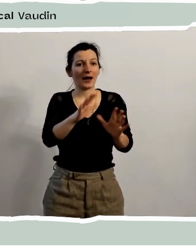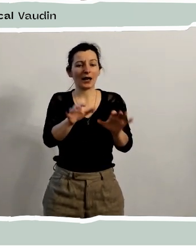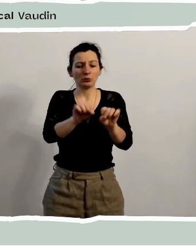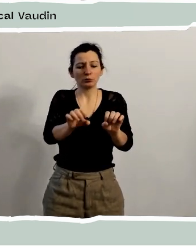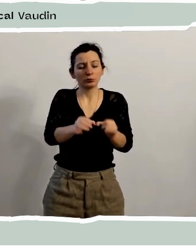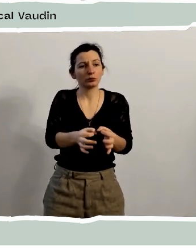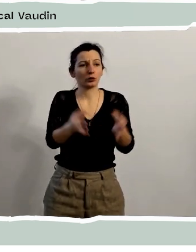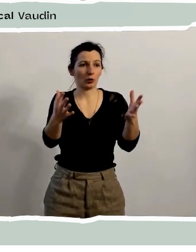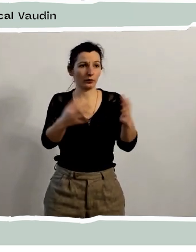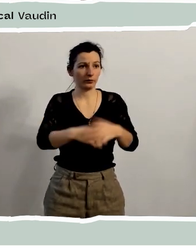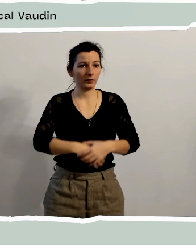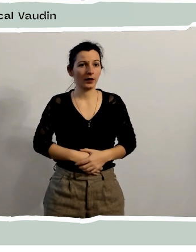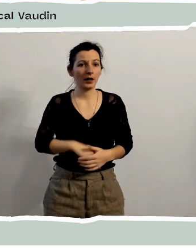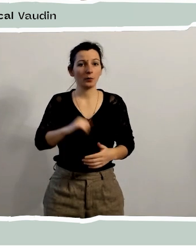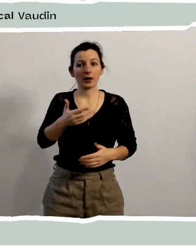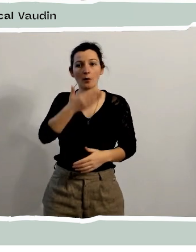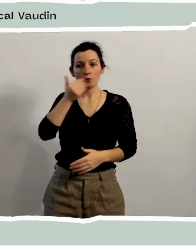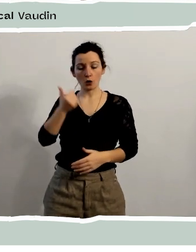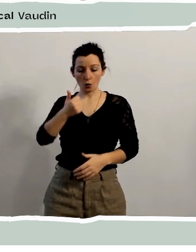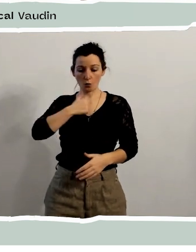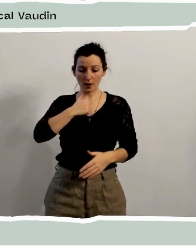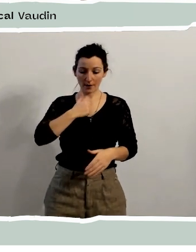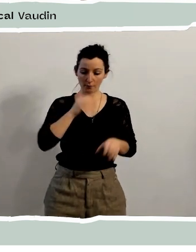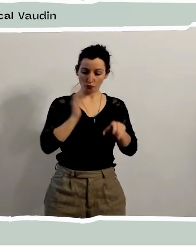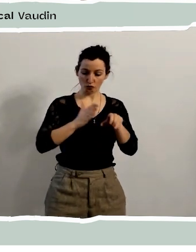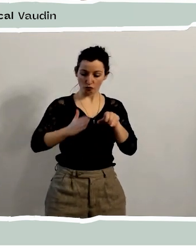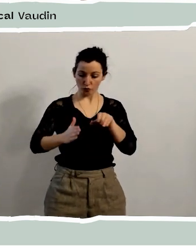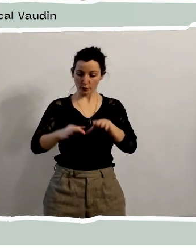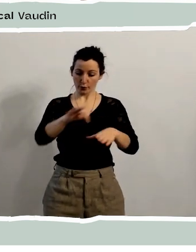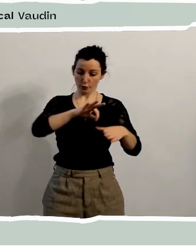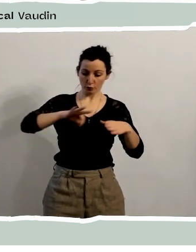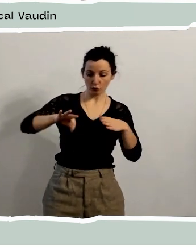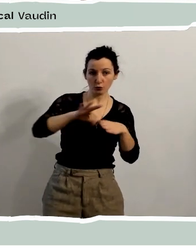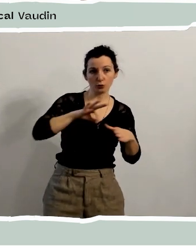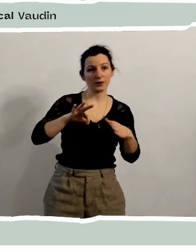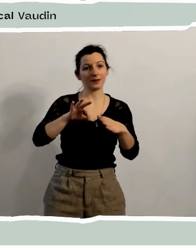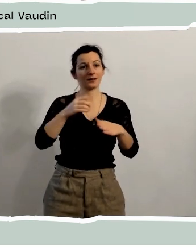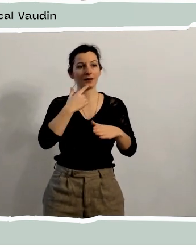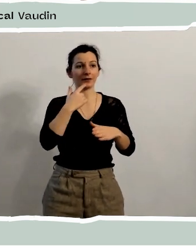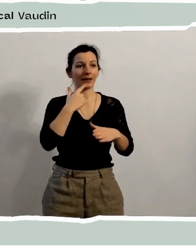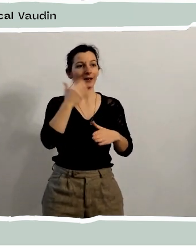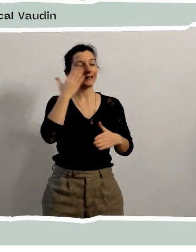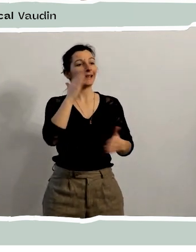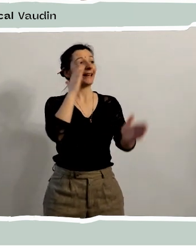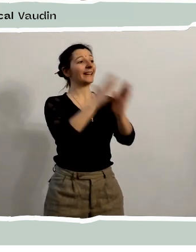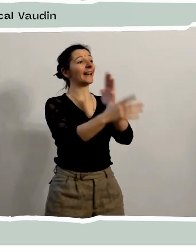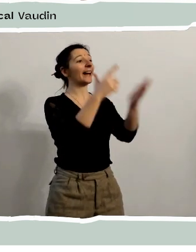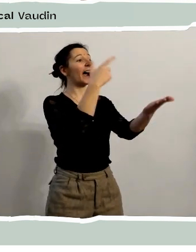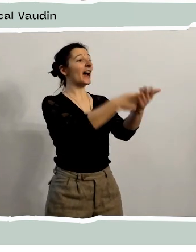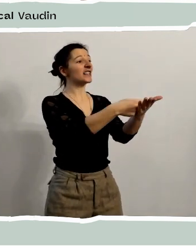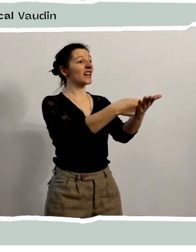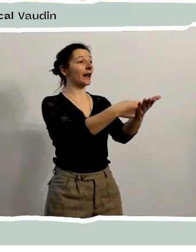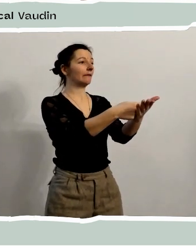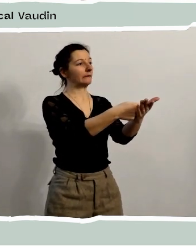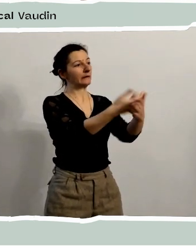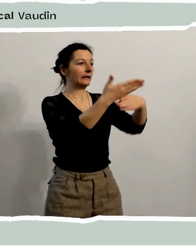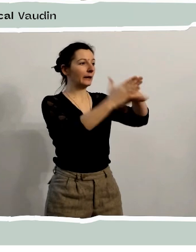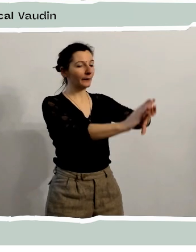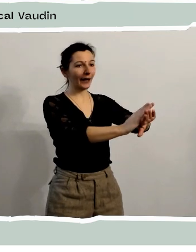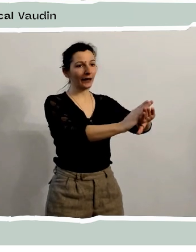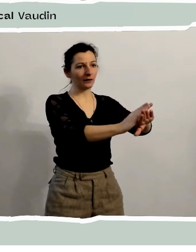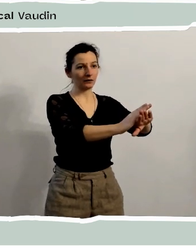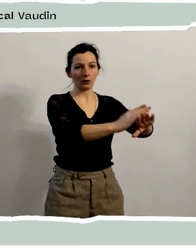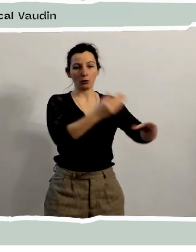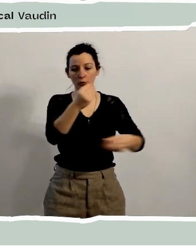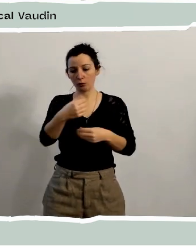transformés. Donc on va utiliser des aliments bruts que l'on va cuisiner. Voilà, on a un aspect social aussi, de transmission avec ses